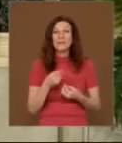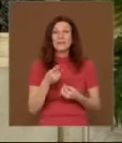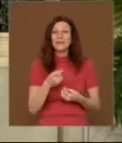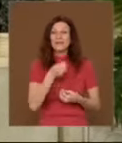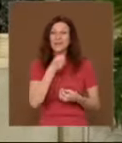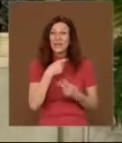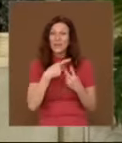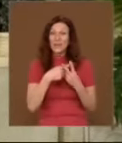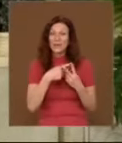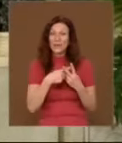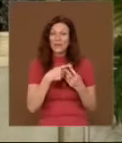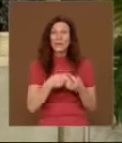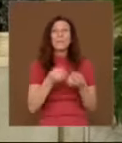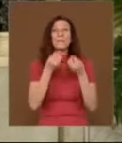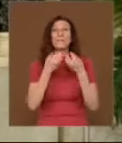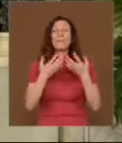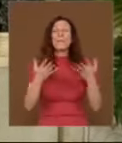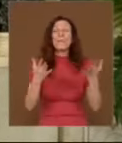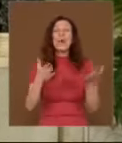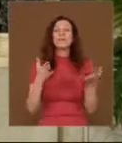света и прославите